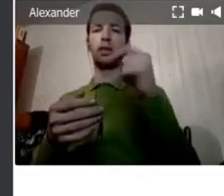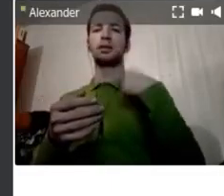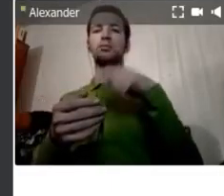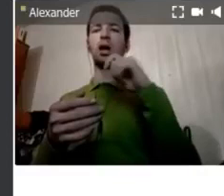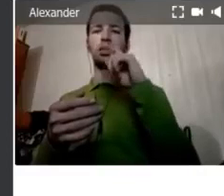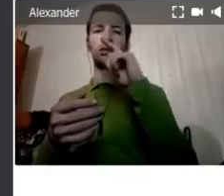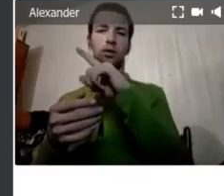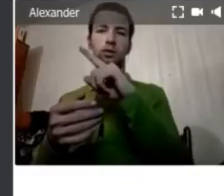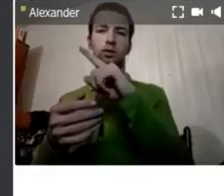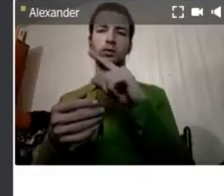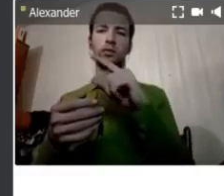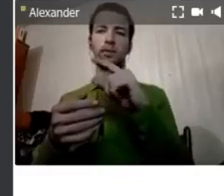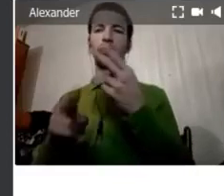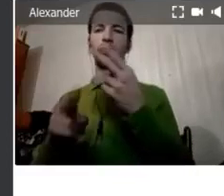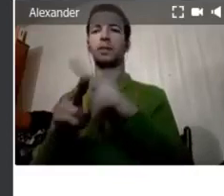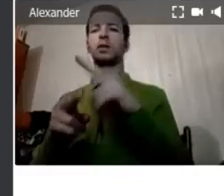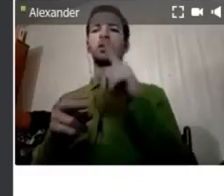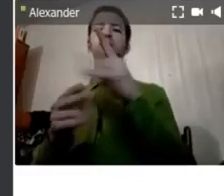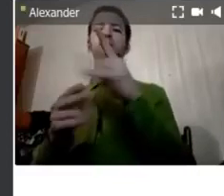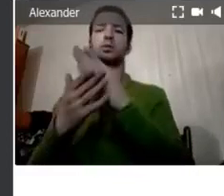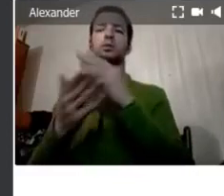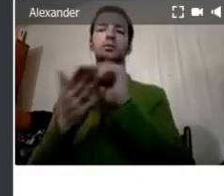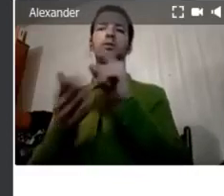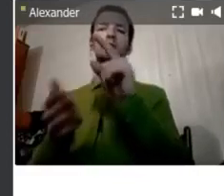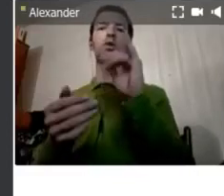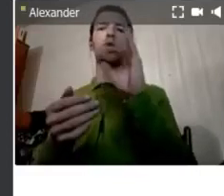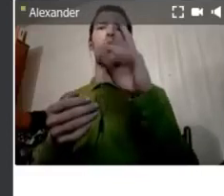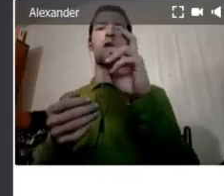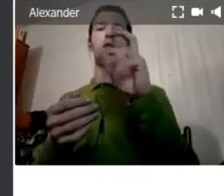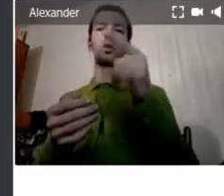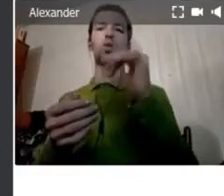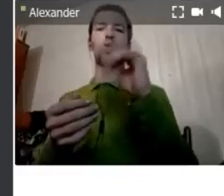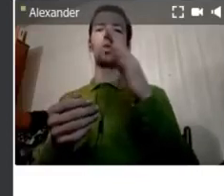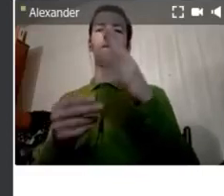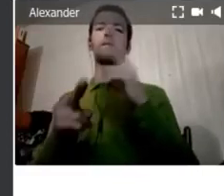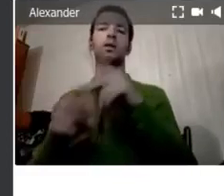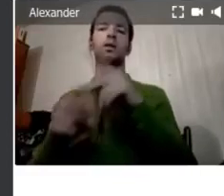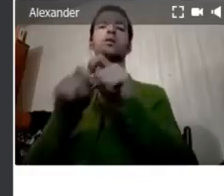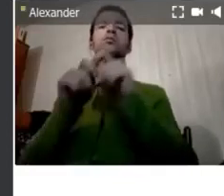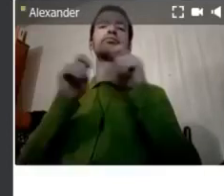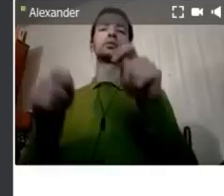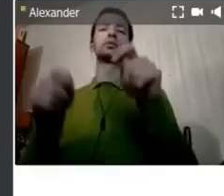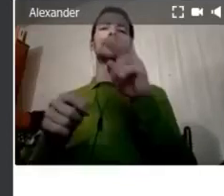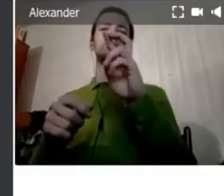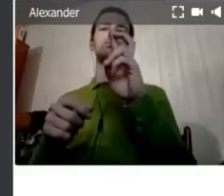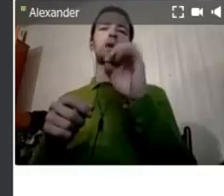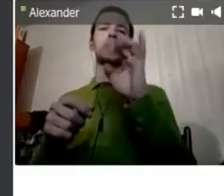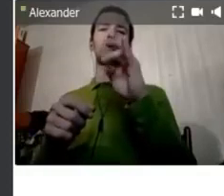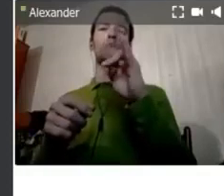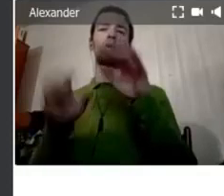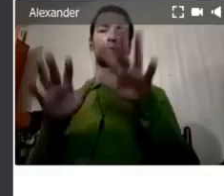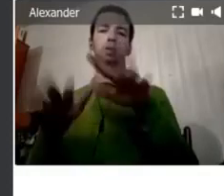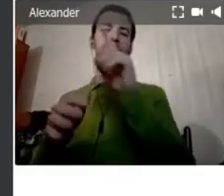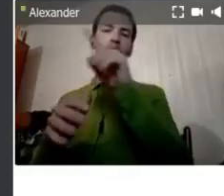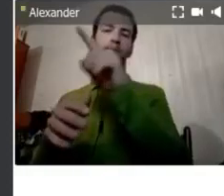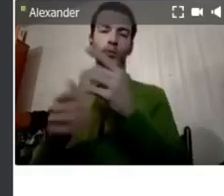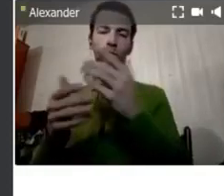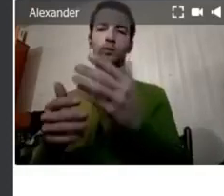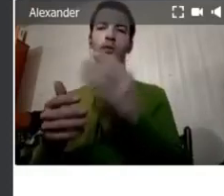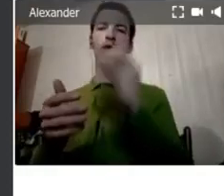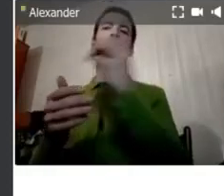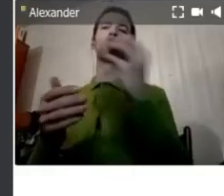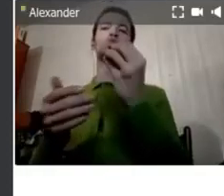для клиентов из Латинской Америки в Мексике, в городе Мехико, и сейчас открылся офис в городе Дели в Индии.